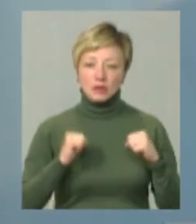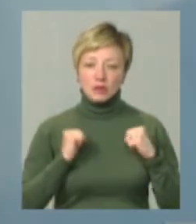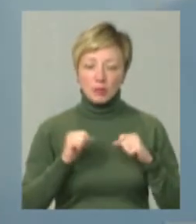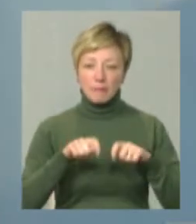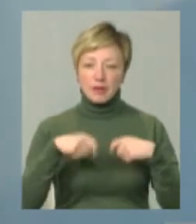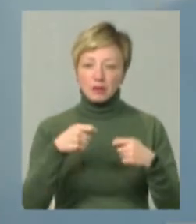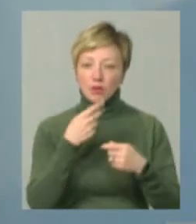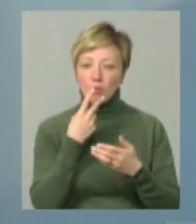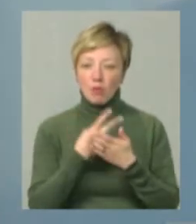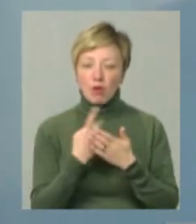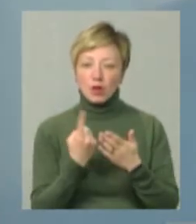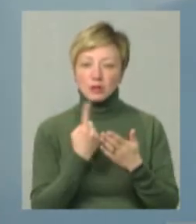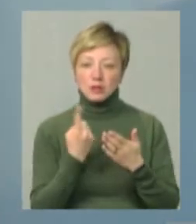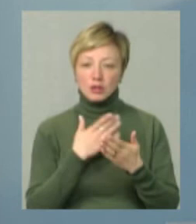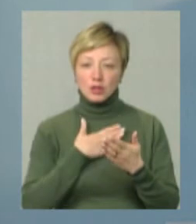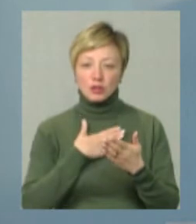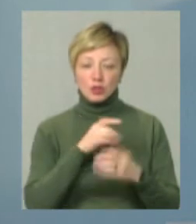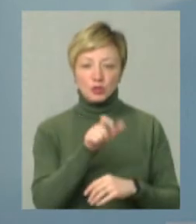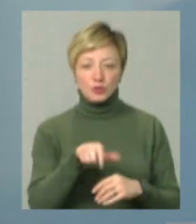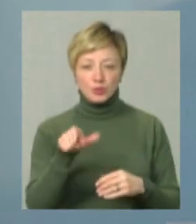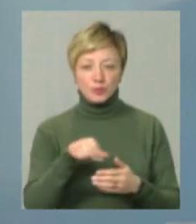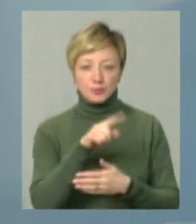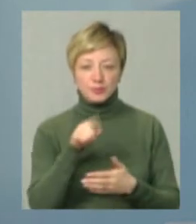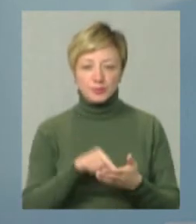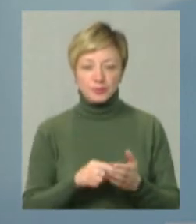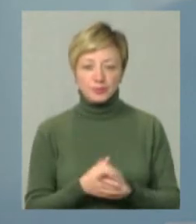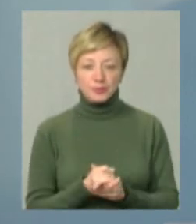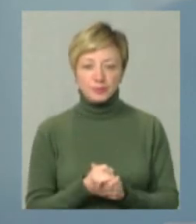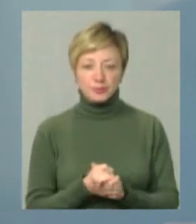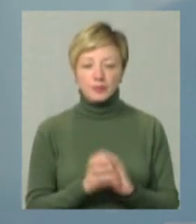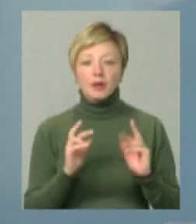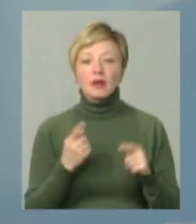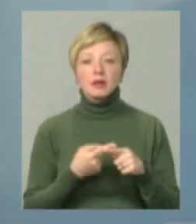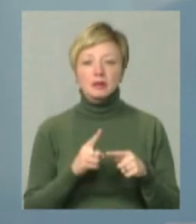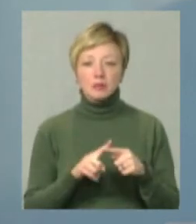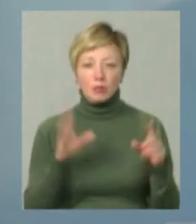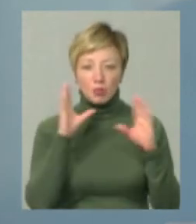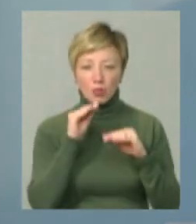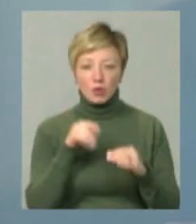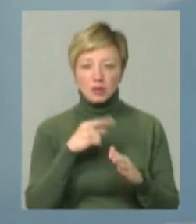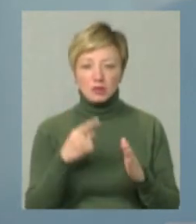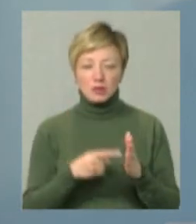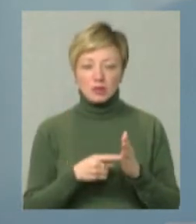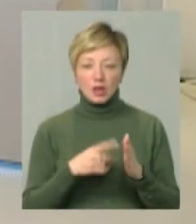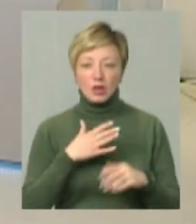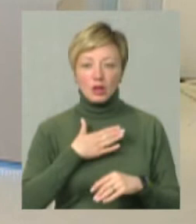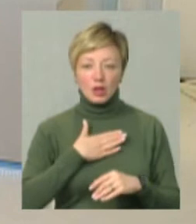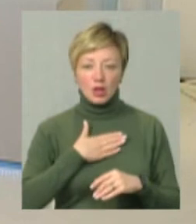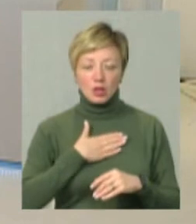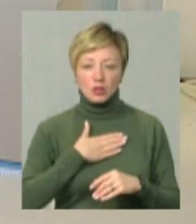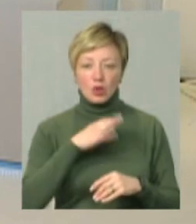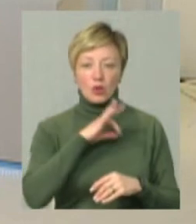сумлінно передають покази наші користувачі, як з цим? Ну,